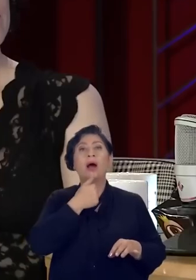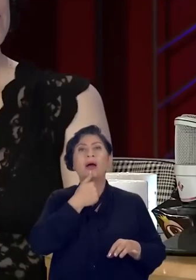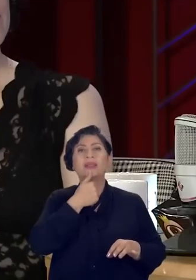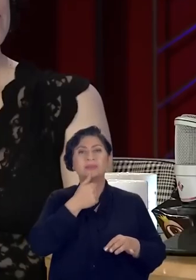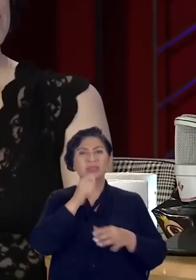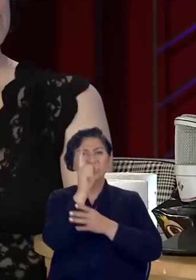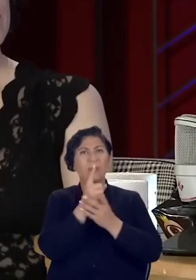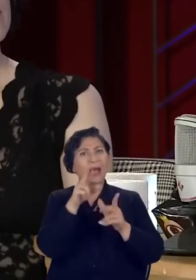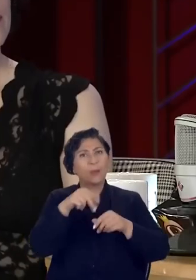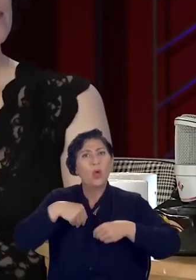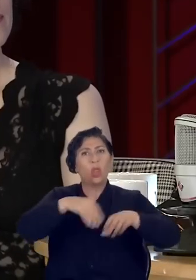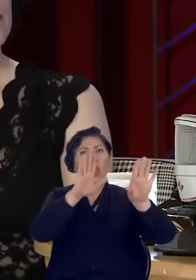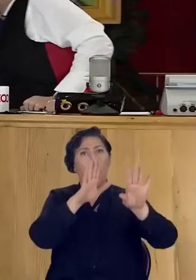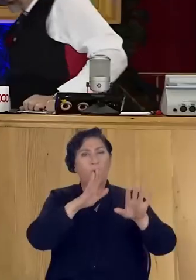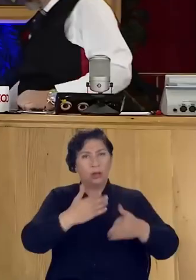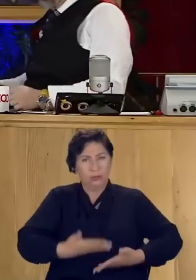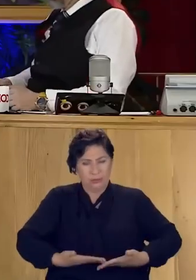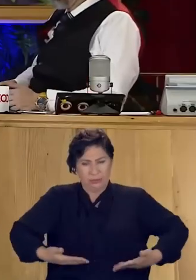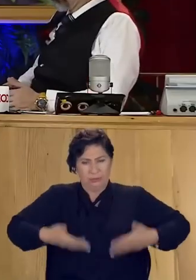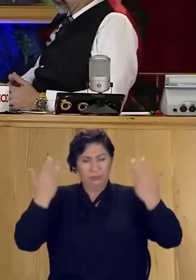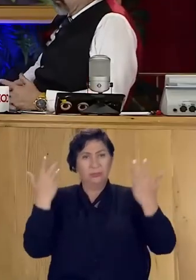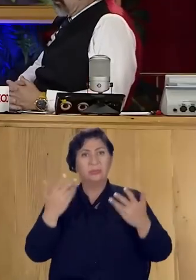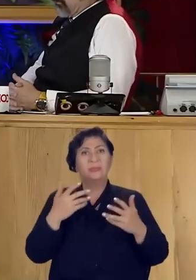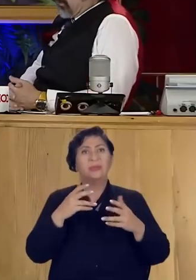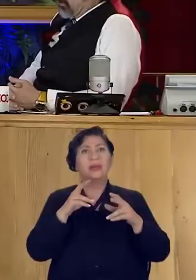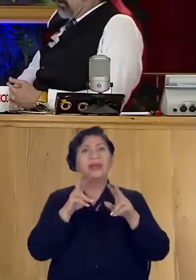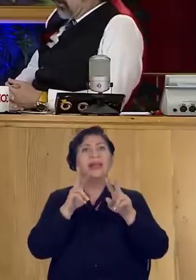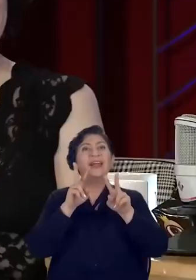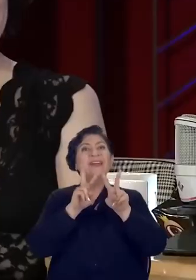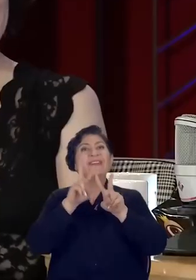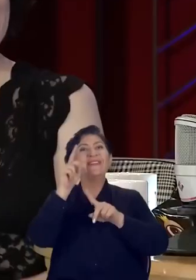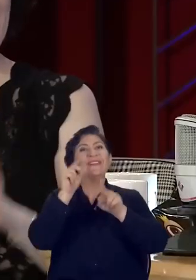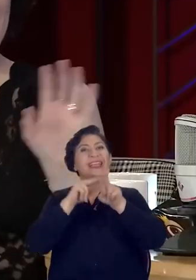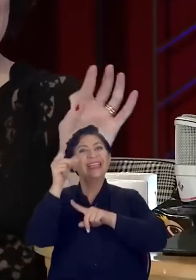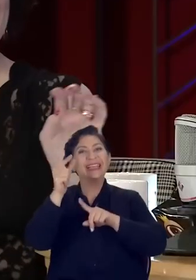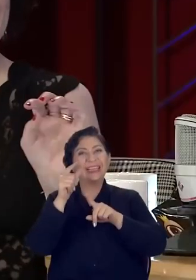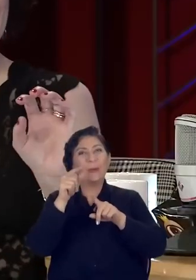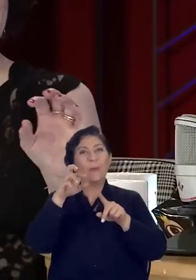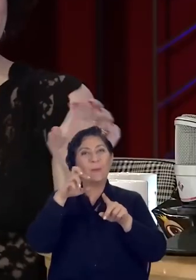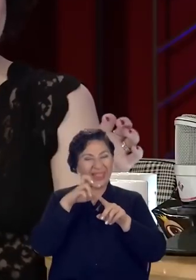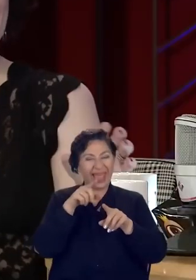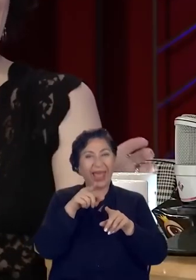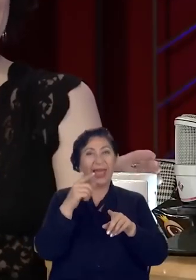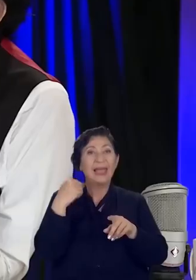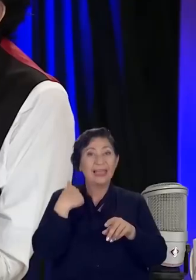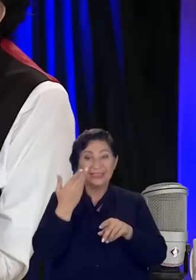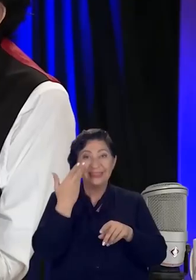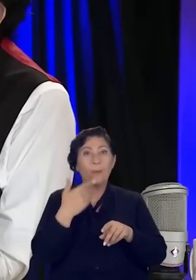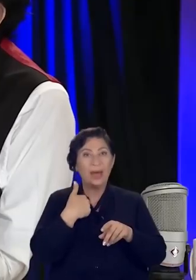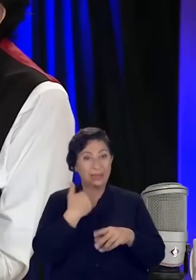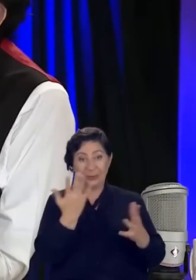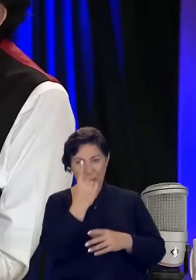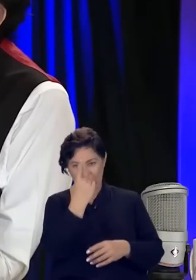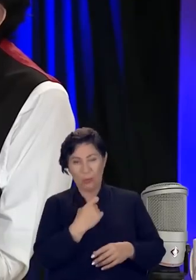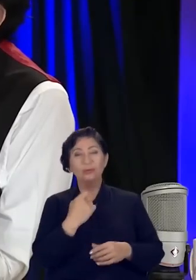böyle yarı çıplak yolluyorlar. Ben ya, sana Wikipedia'yı izler gibi. Bebeğim sen ne istiyorsan izler,